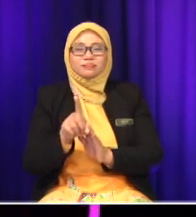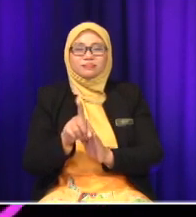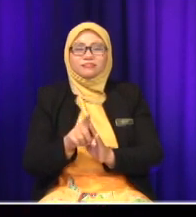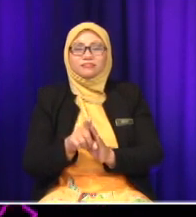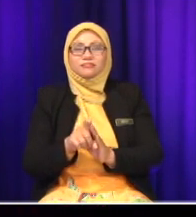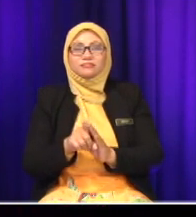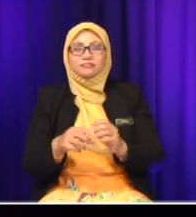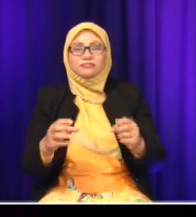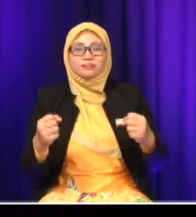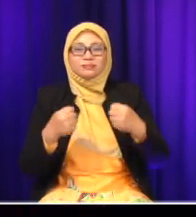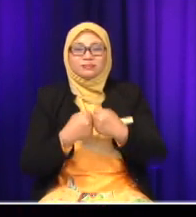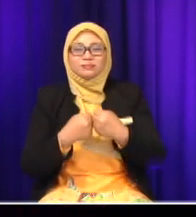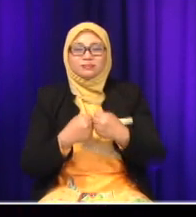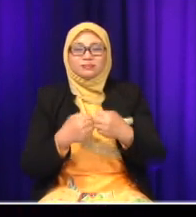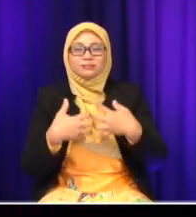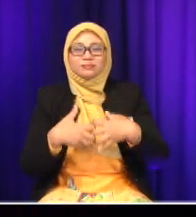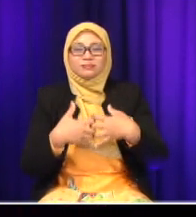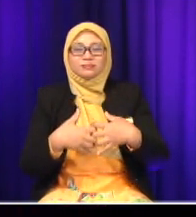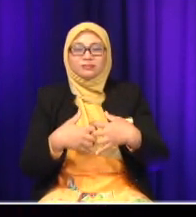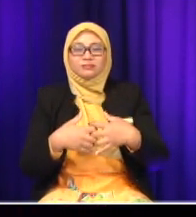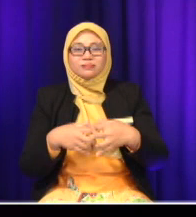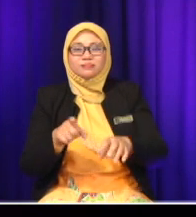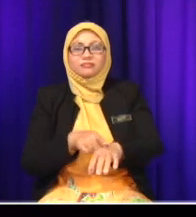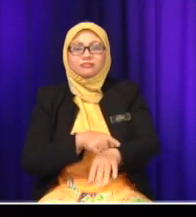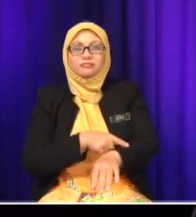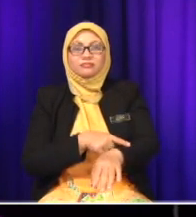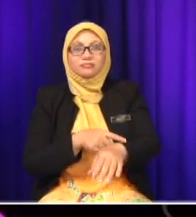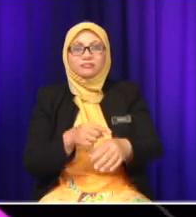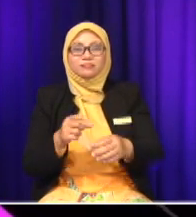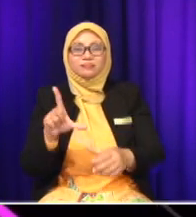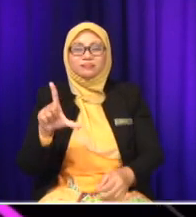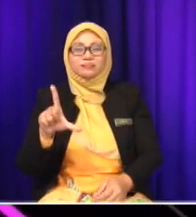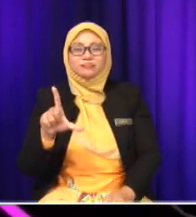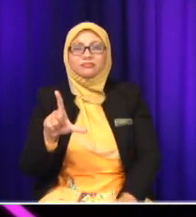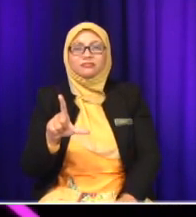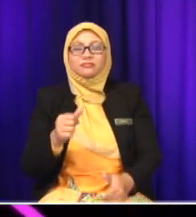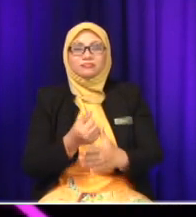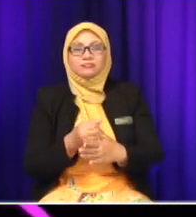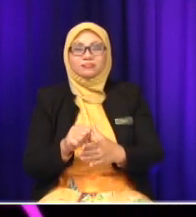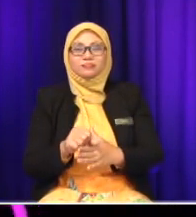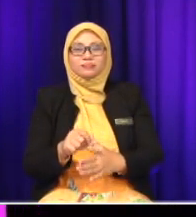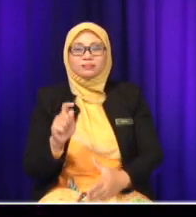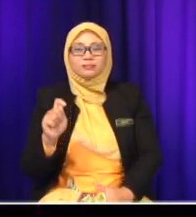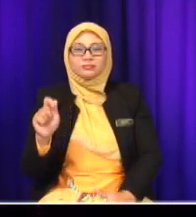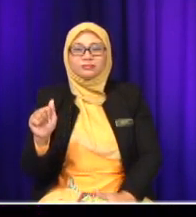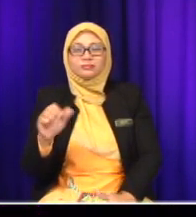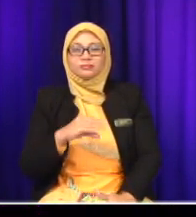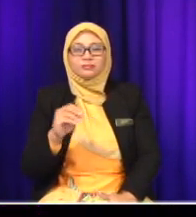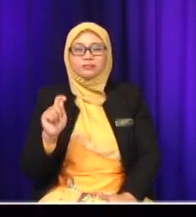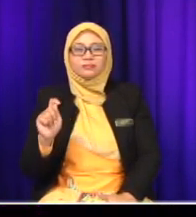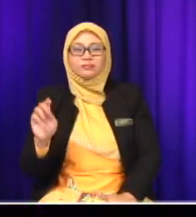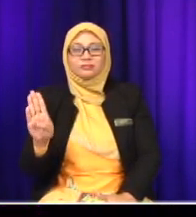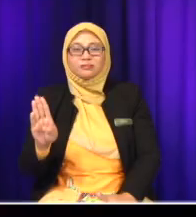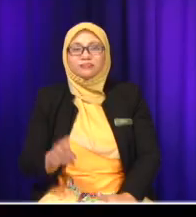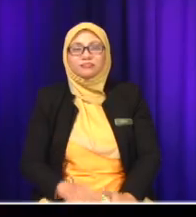mfatat Enjin Maksudnya kita panjangkan lejang di antara TTA dan juga ttb ataupun panjang lejang tersebut jadi di situ kita akan meninggikan